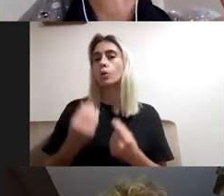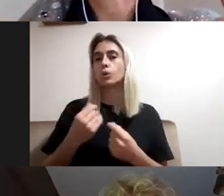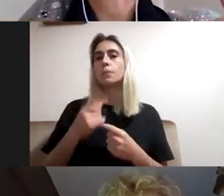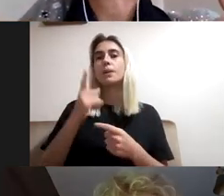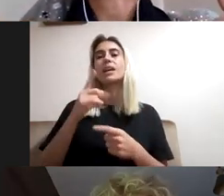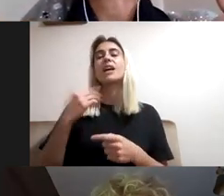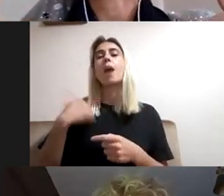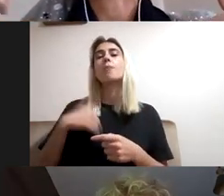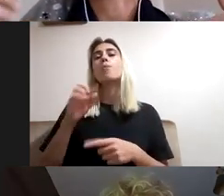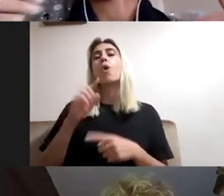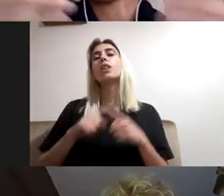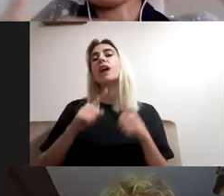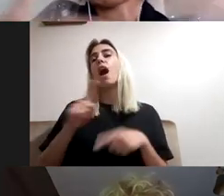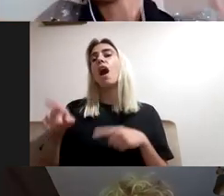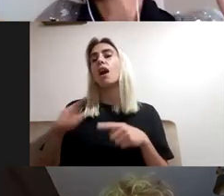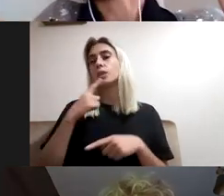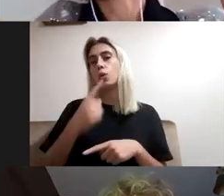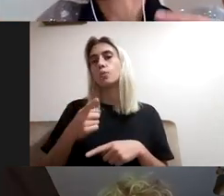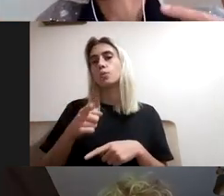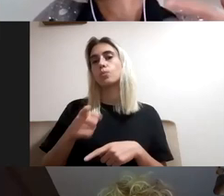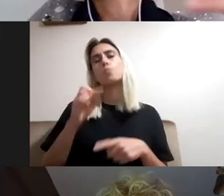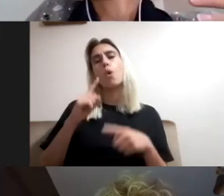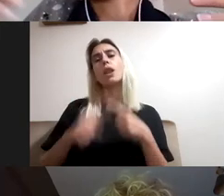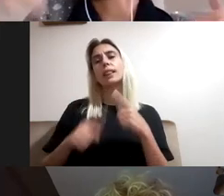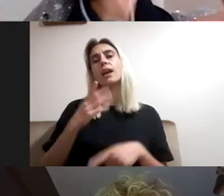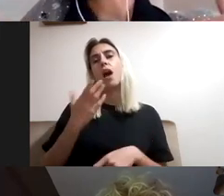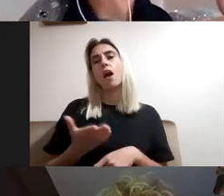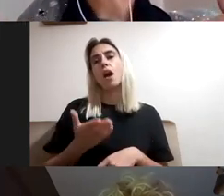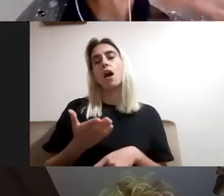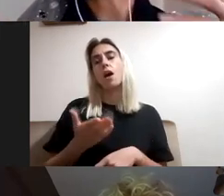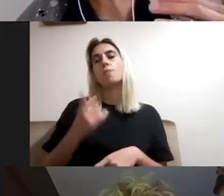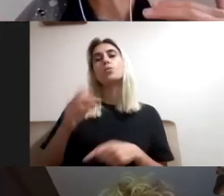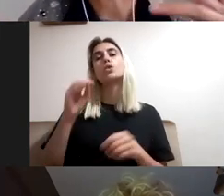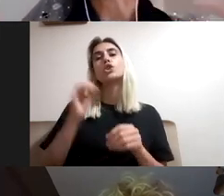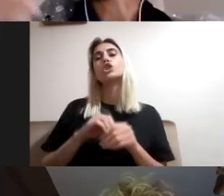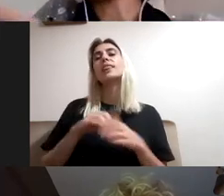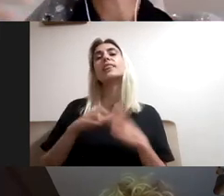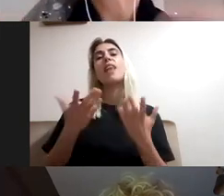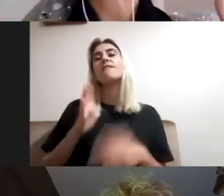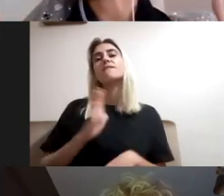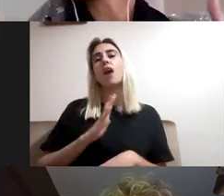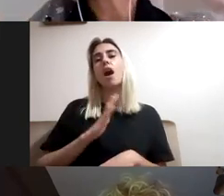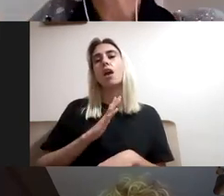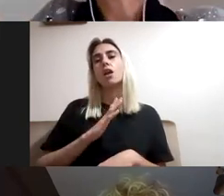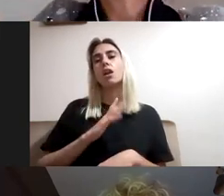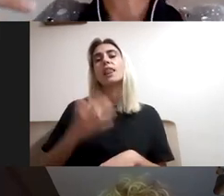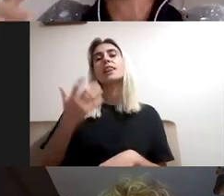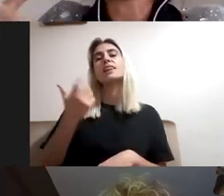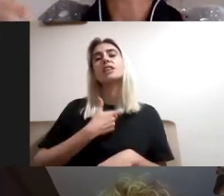diyorum zaten dikkat edersen. Yani bu bir politika. Evet. Bunun içerisinde ne var? Mevzuat, yasal